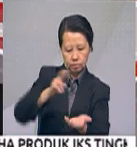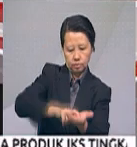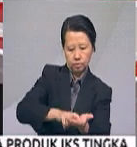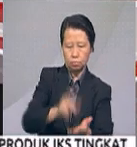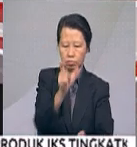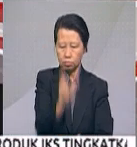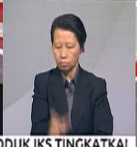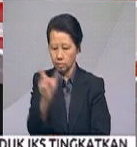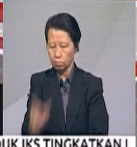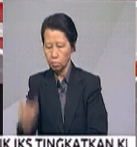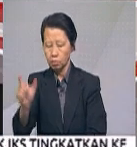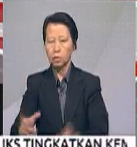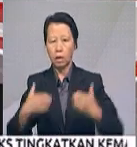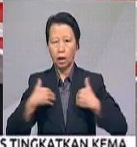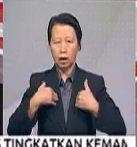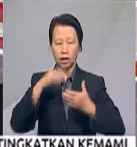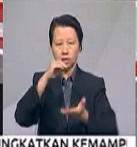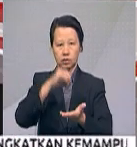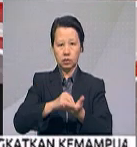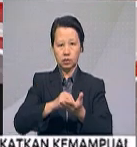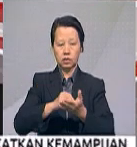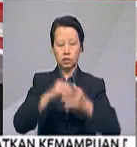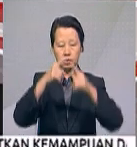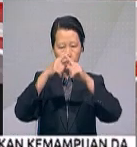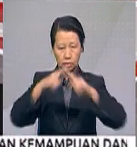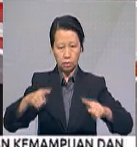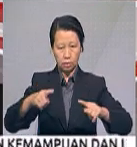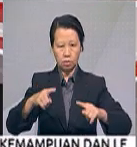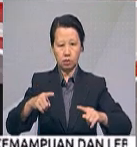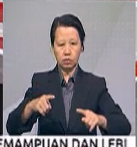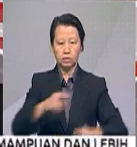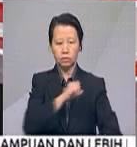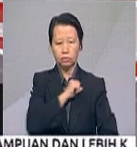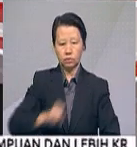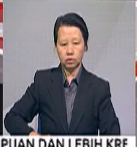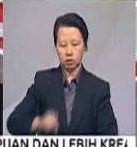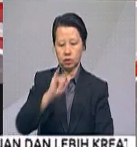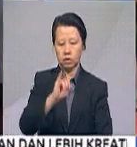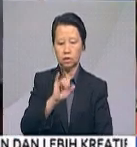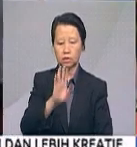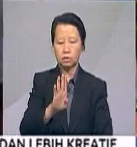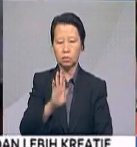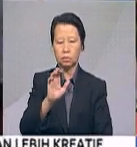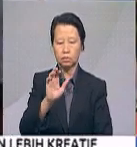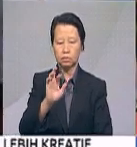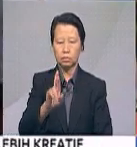calon yang berlangsung di Dewan Jubli Intan Sultan Ibrahim.